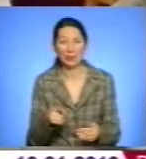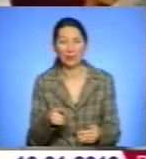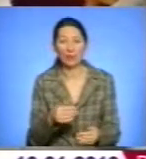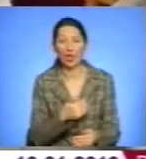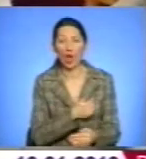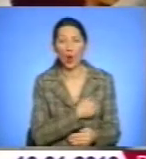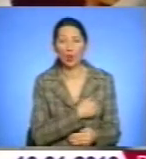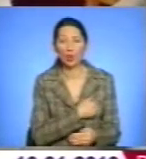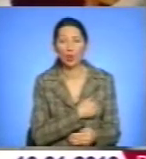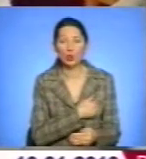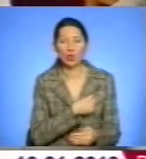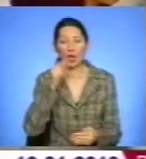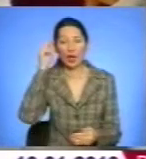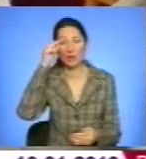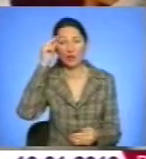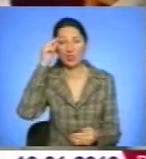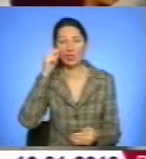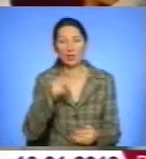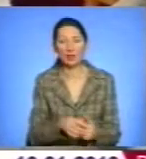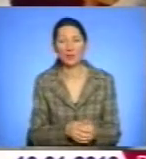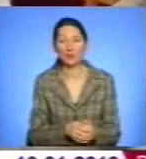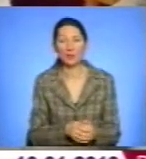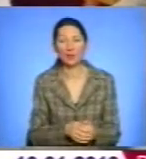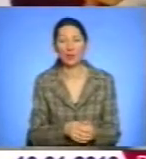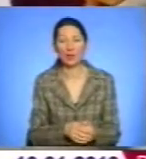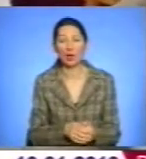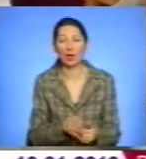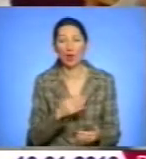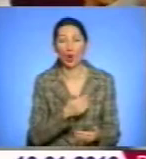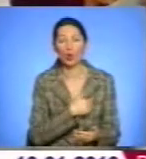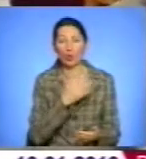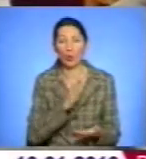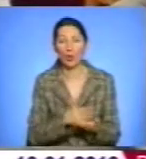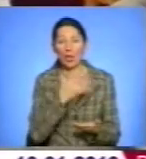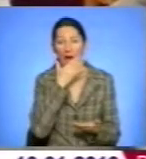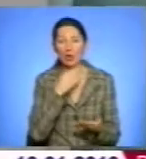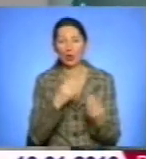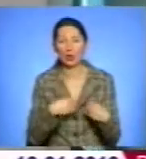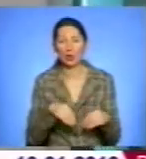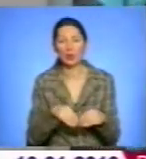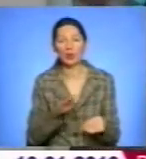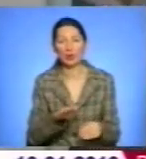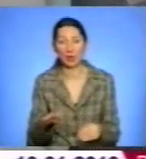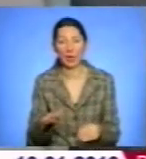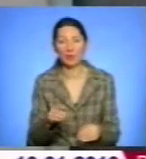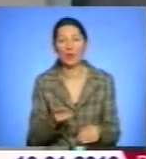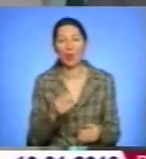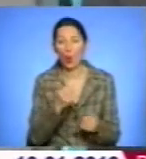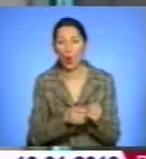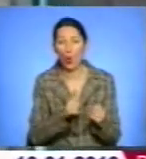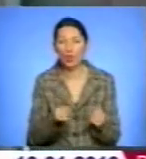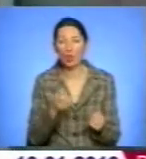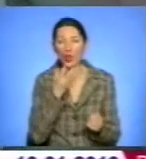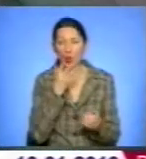хочу вивчитися, а тоді хочу мати гарну сім'ю, гарний діточок. Як у кожній хорошій сім'ї, у